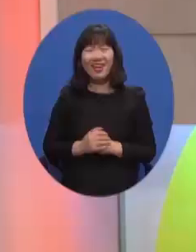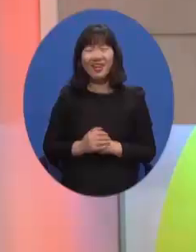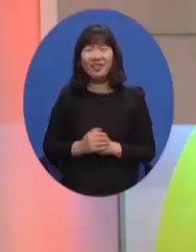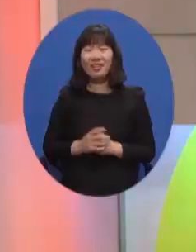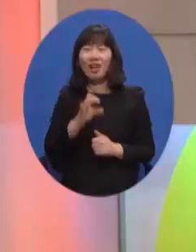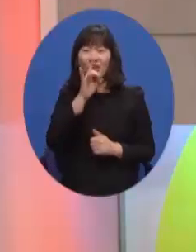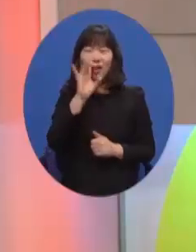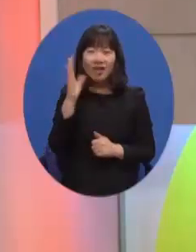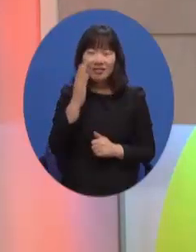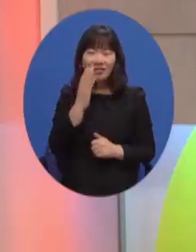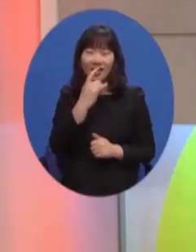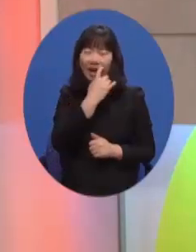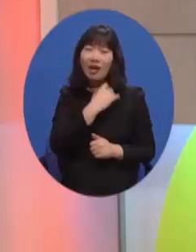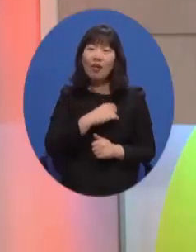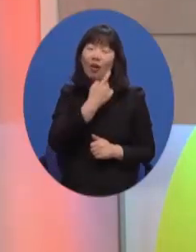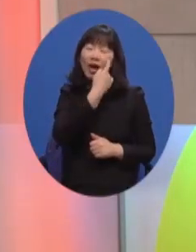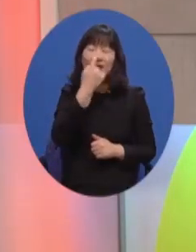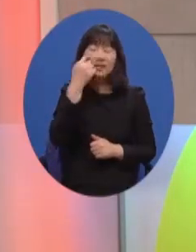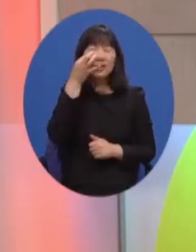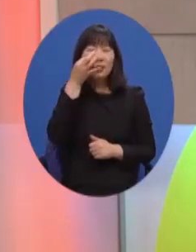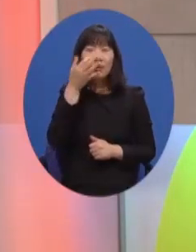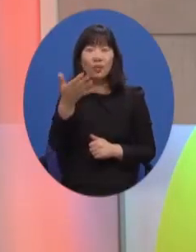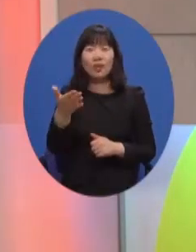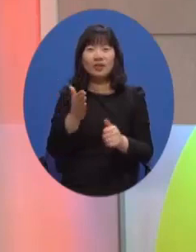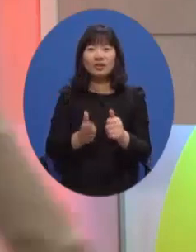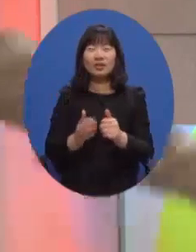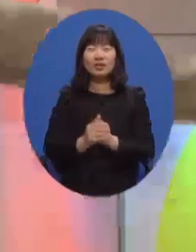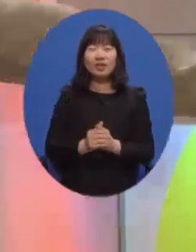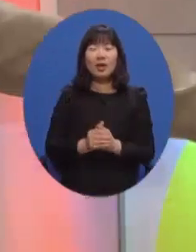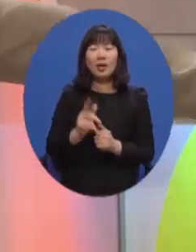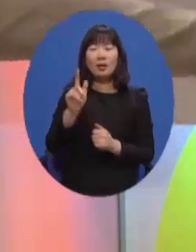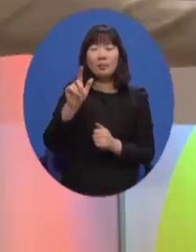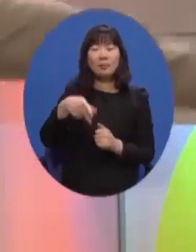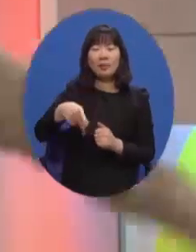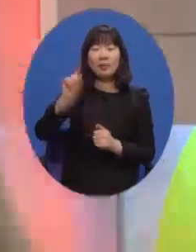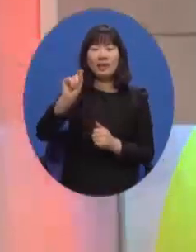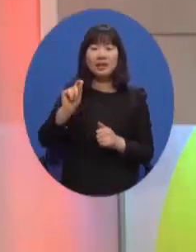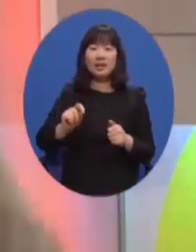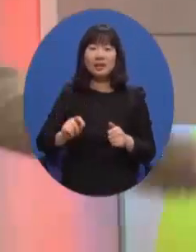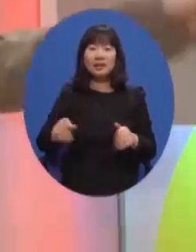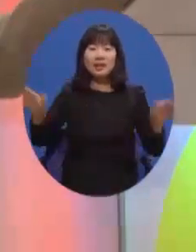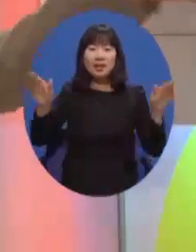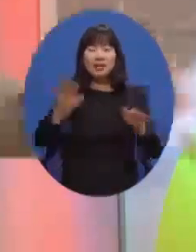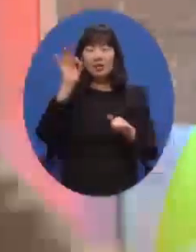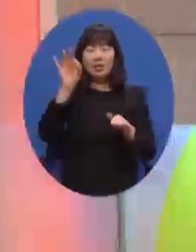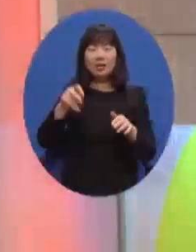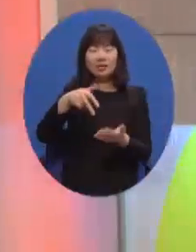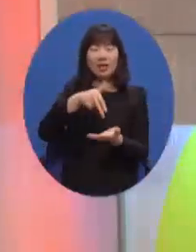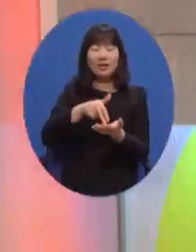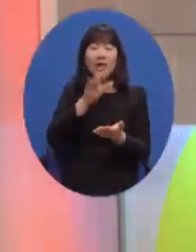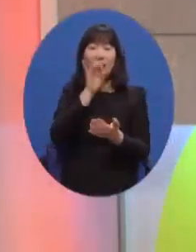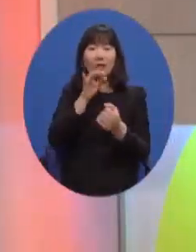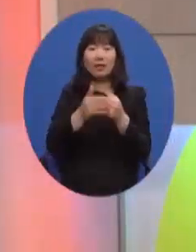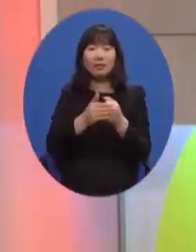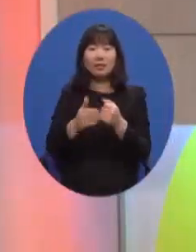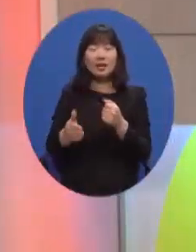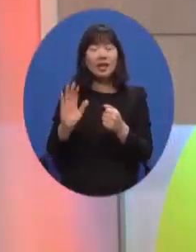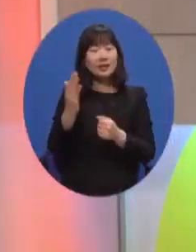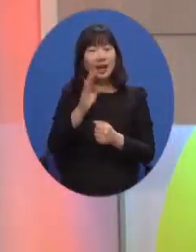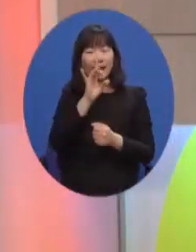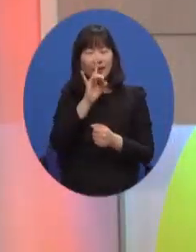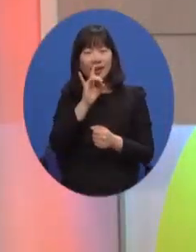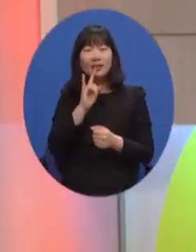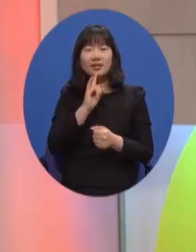되는지 안 되는지 한번 좀 네. 확인해 보시고요. 네. 그 다음에 PT 체조 있죠? 네. 이게 네. 오므려, 이거는 지금 서서 할 수가 없으니까. 네. 요거 되는지